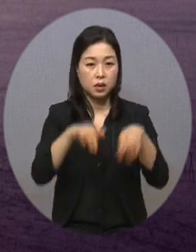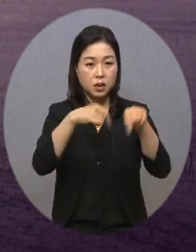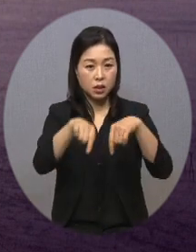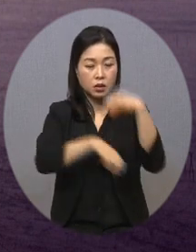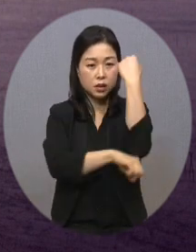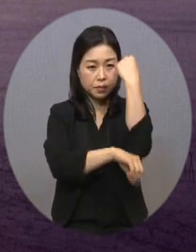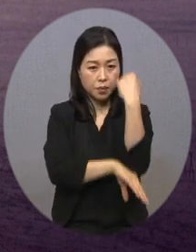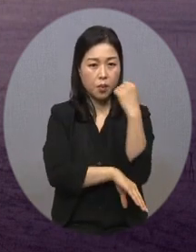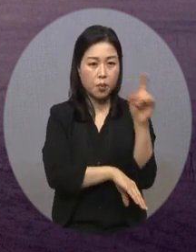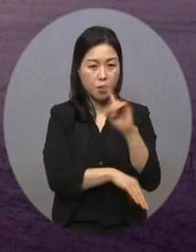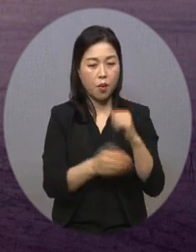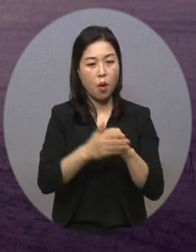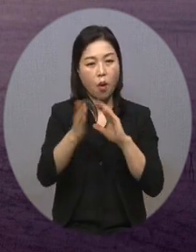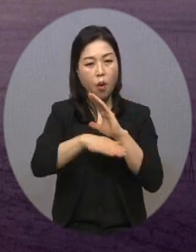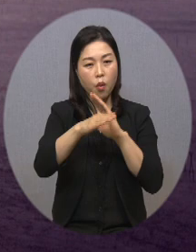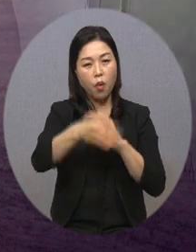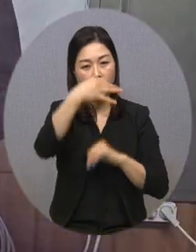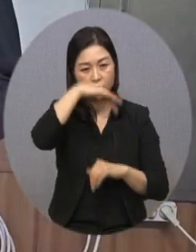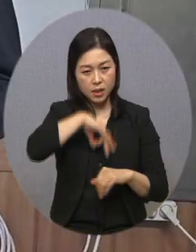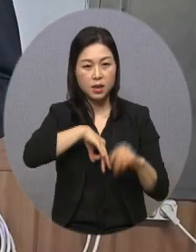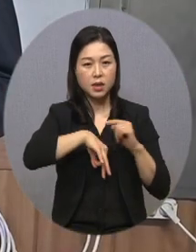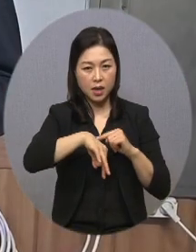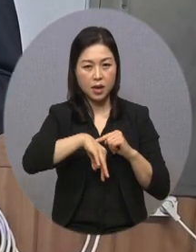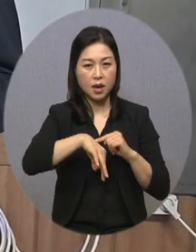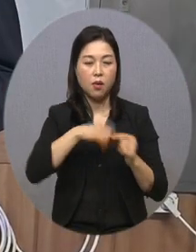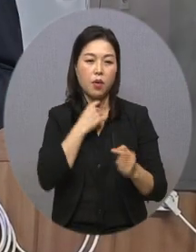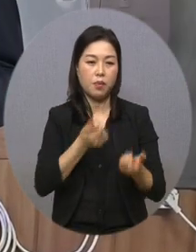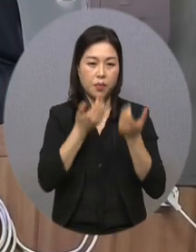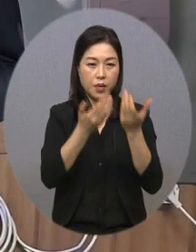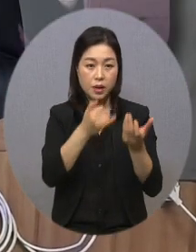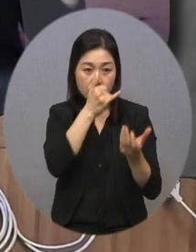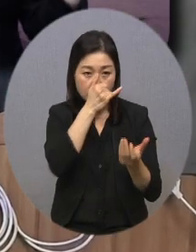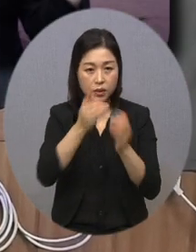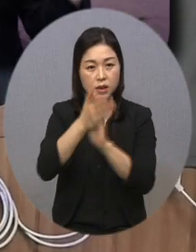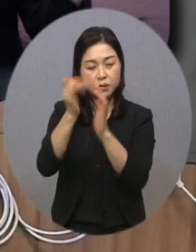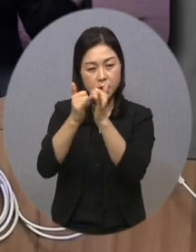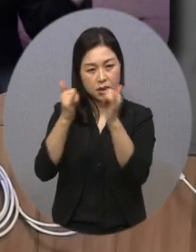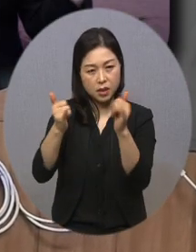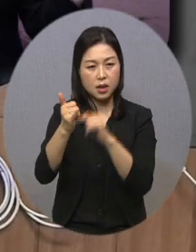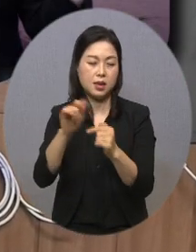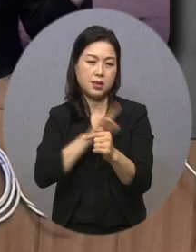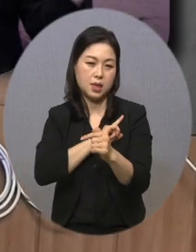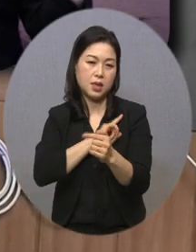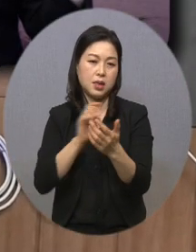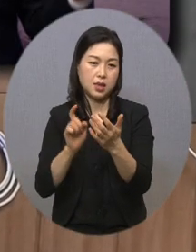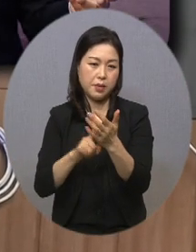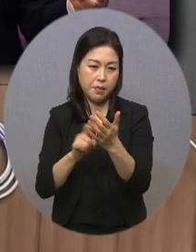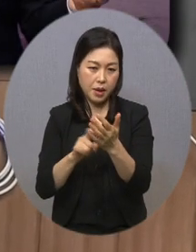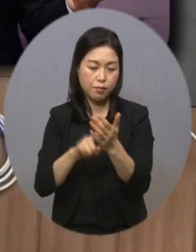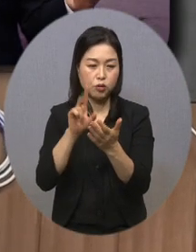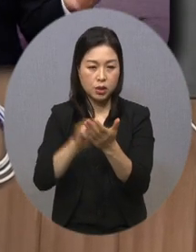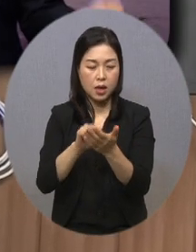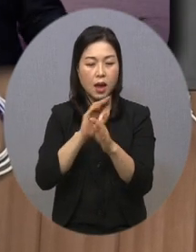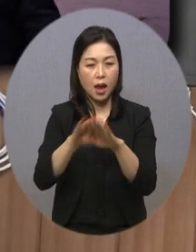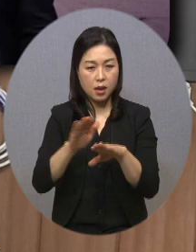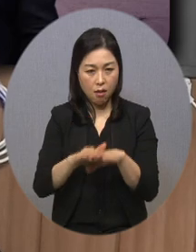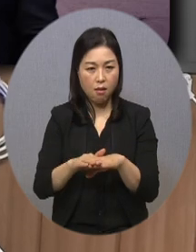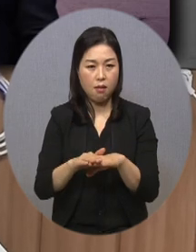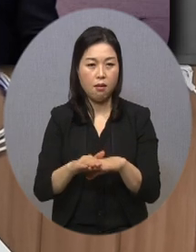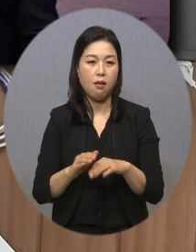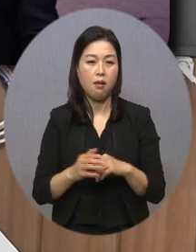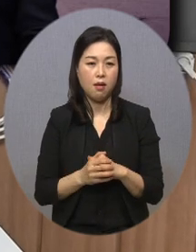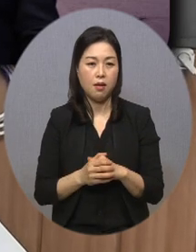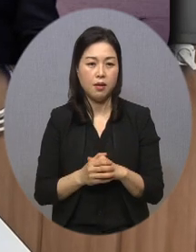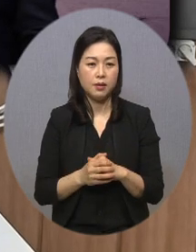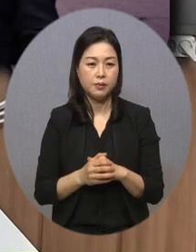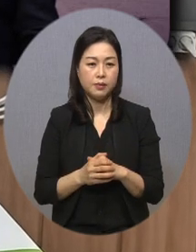정치의 본질은 공익적 가치에 헌신하고 시민들에게 가장 급한 네. 떡한 점 줄 수